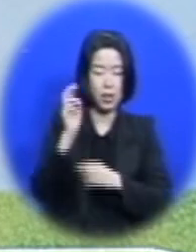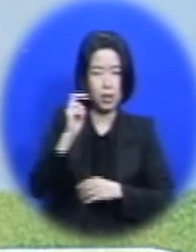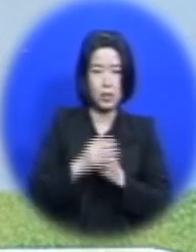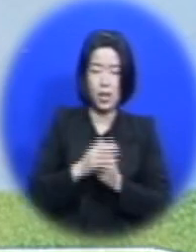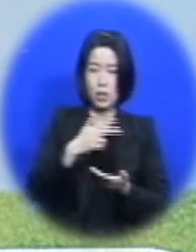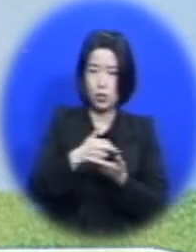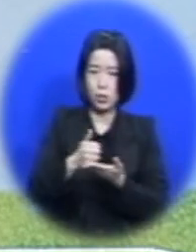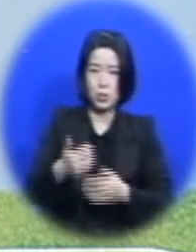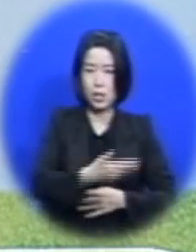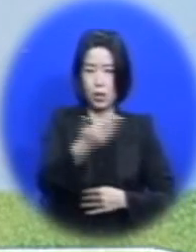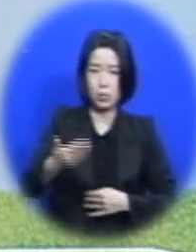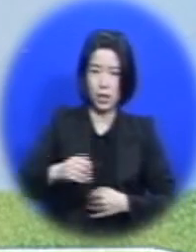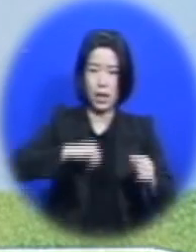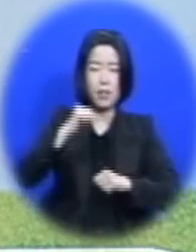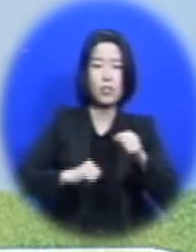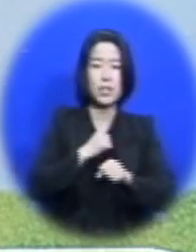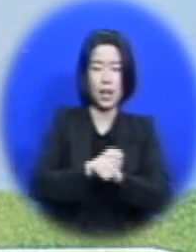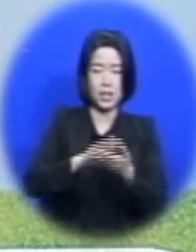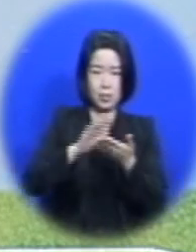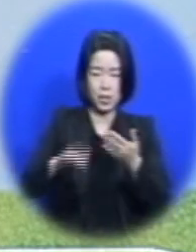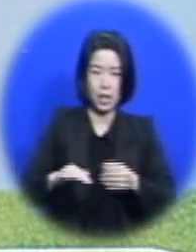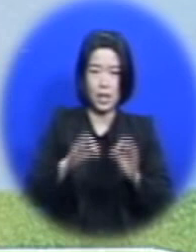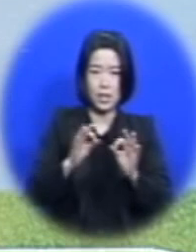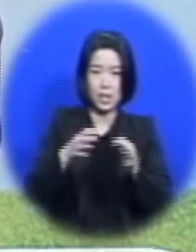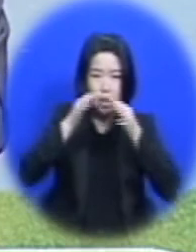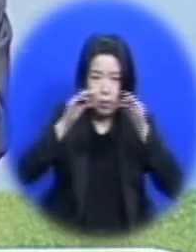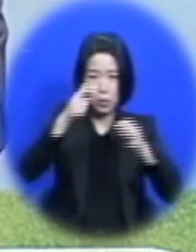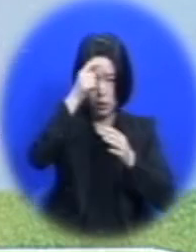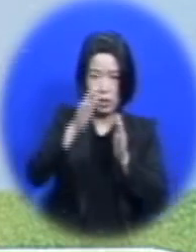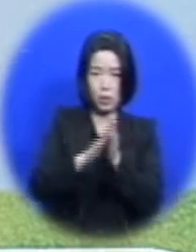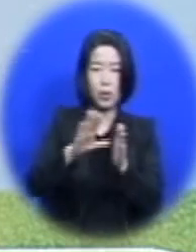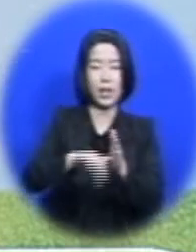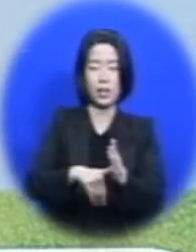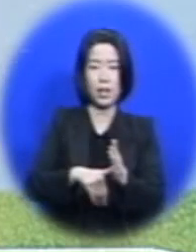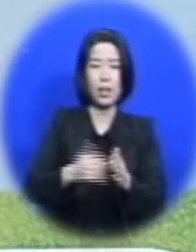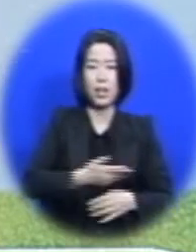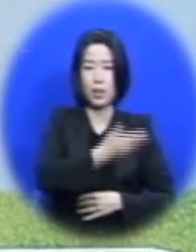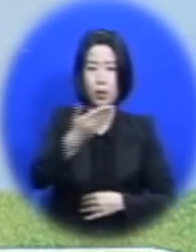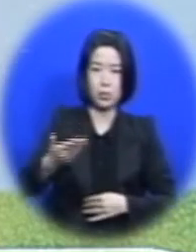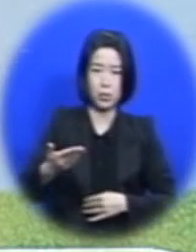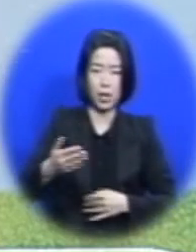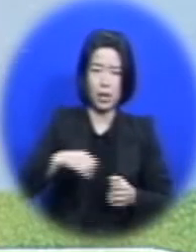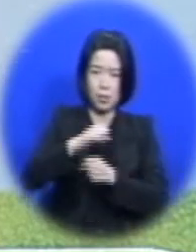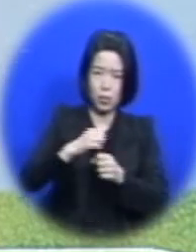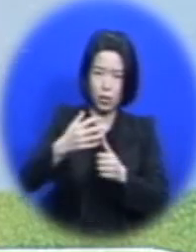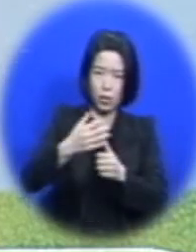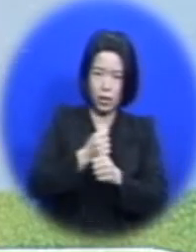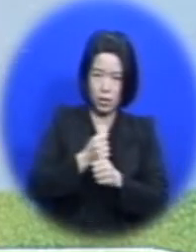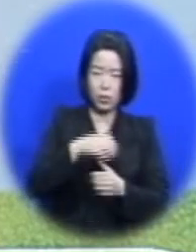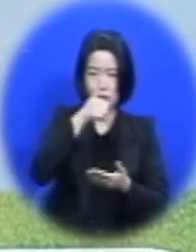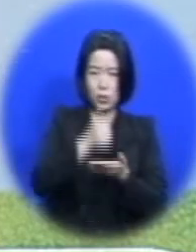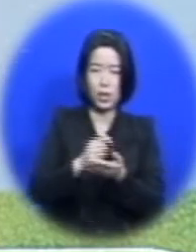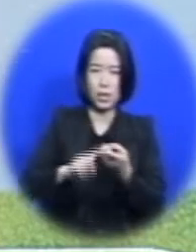주님의 여러분에게 역사하십니다 이제 우리의 같이 동성으로 기도할 때 여러분의 묶여있는 죄에 대하여